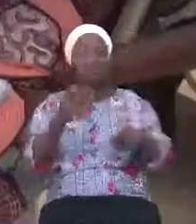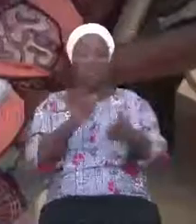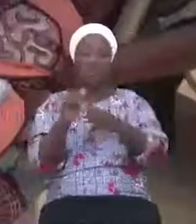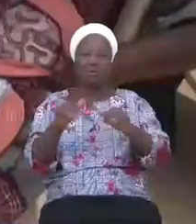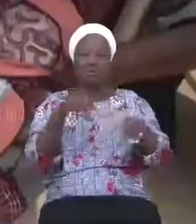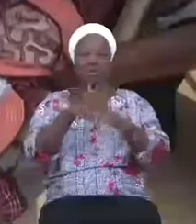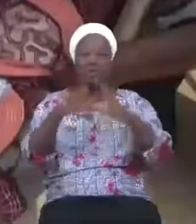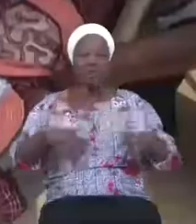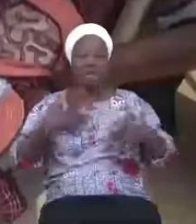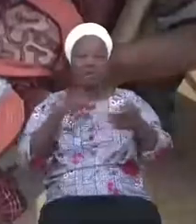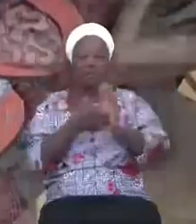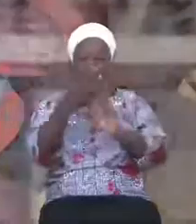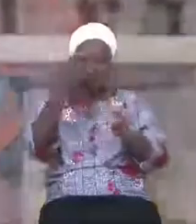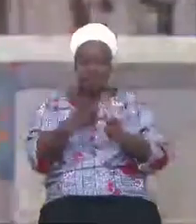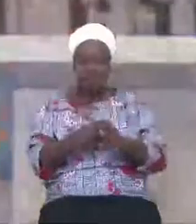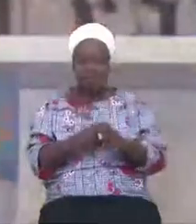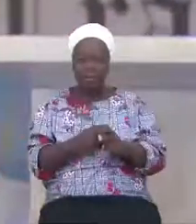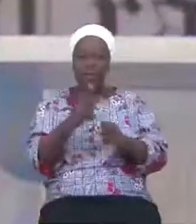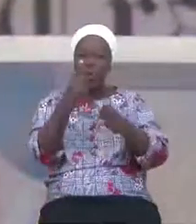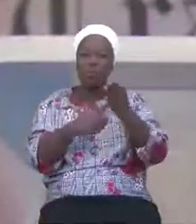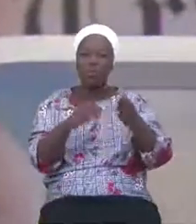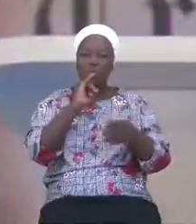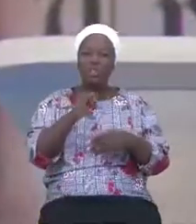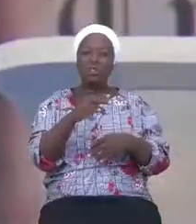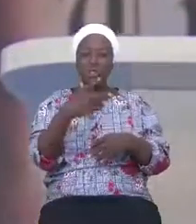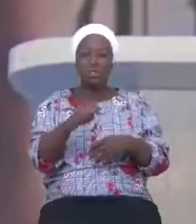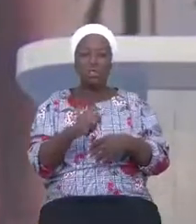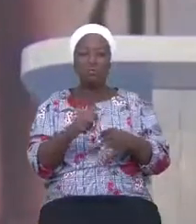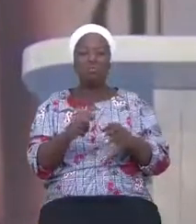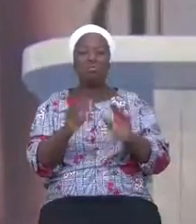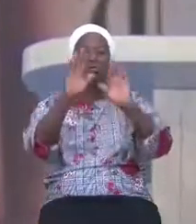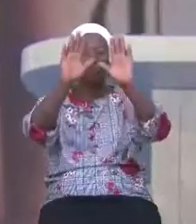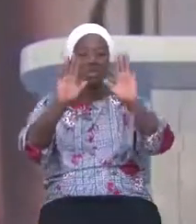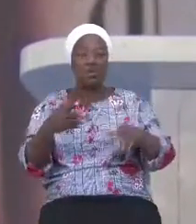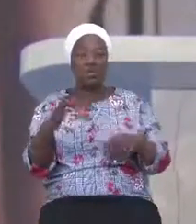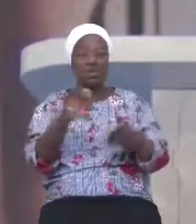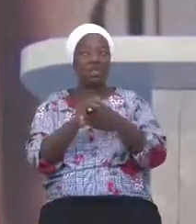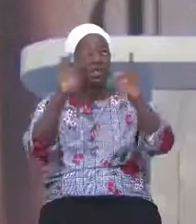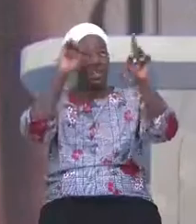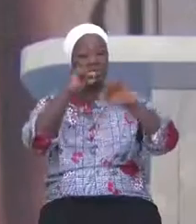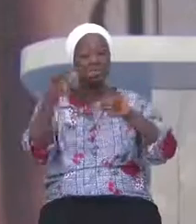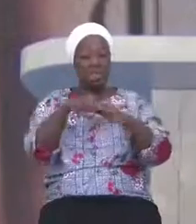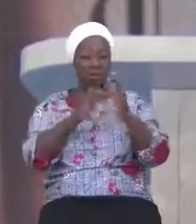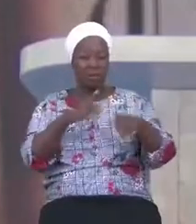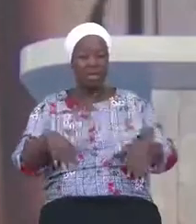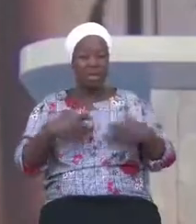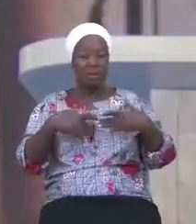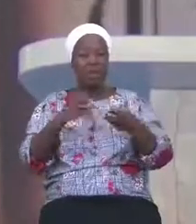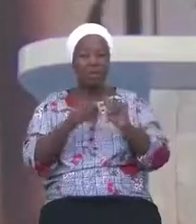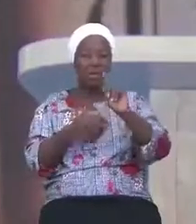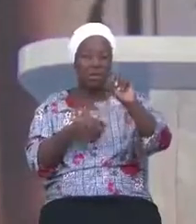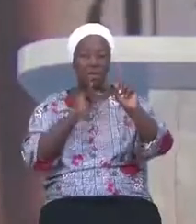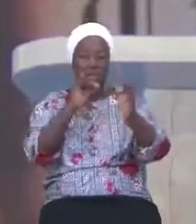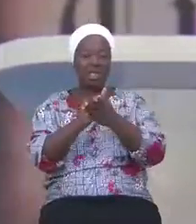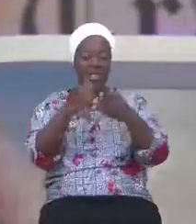ta vie. Et quelle est la chose merveilleuse qu'il fera dans notre vie? Premièrement, nous savons maintenant qu'il y a le ciel.